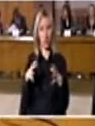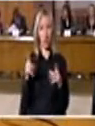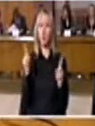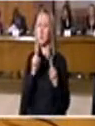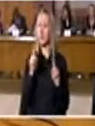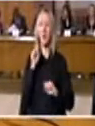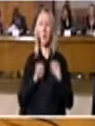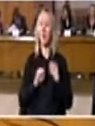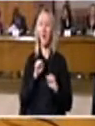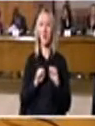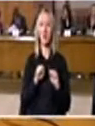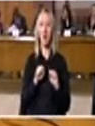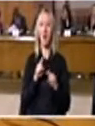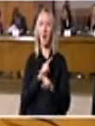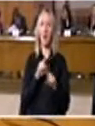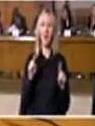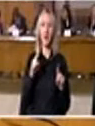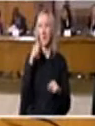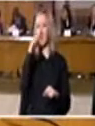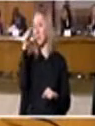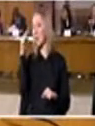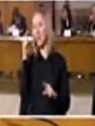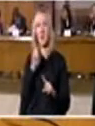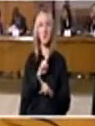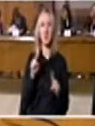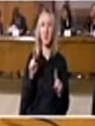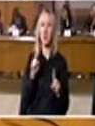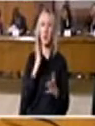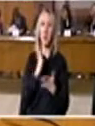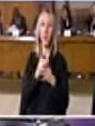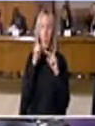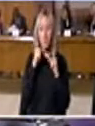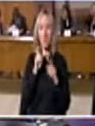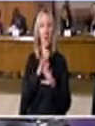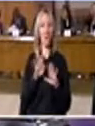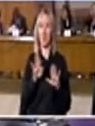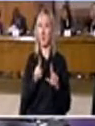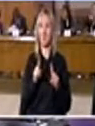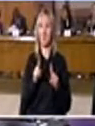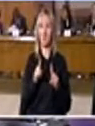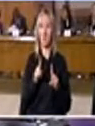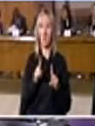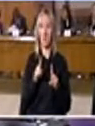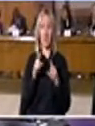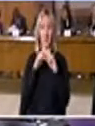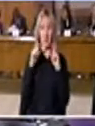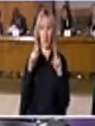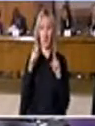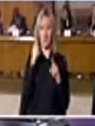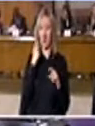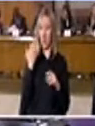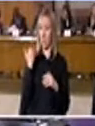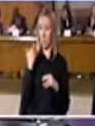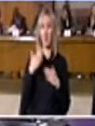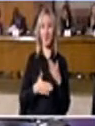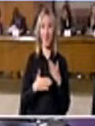nije ponašala niti ignorantski, niti je bila troma i uspavana institucija prilikom poslednjih dešavanja, kao